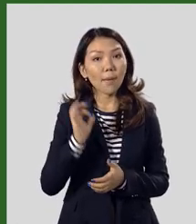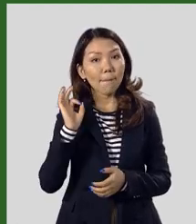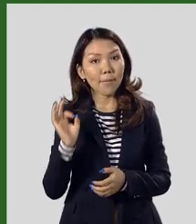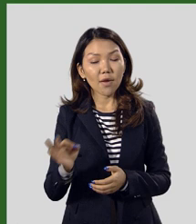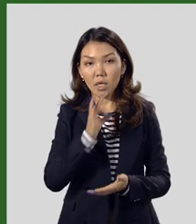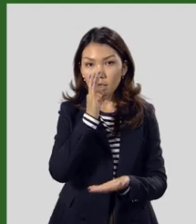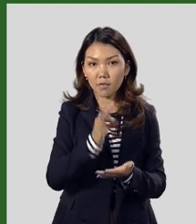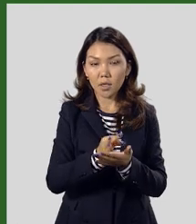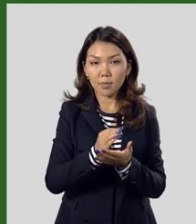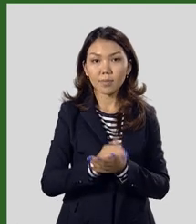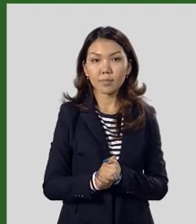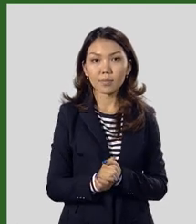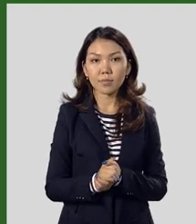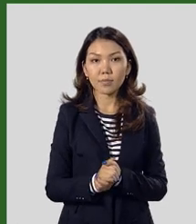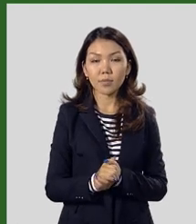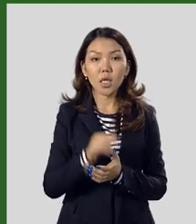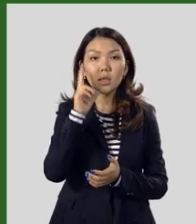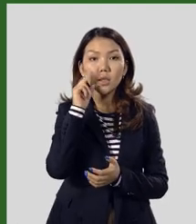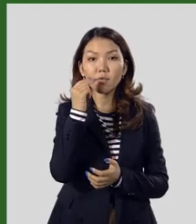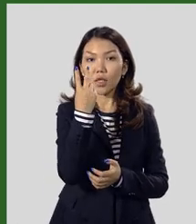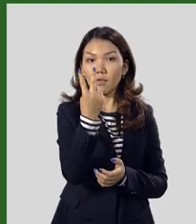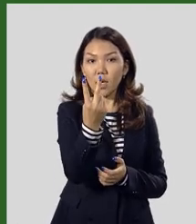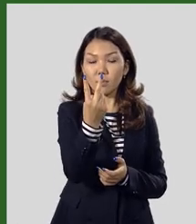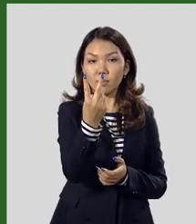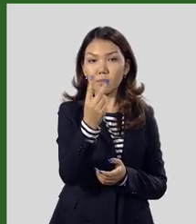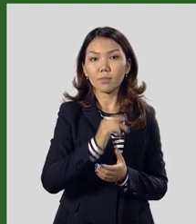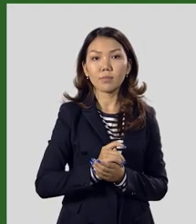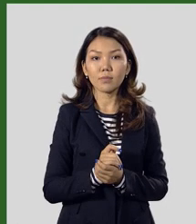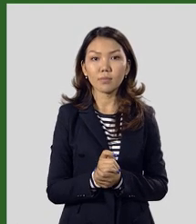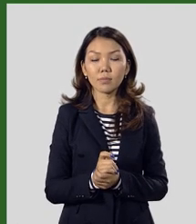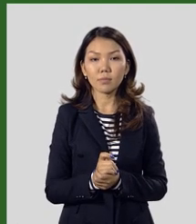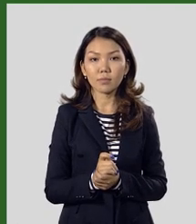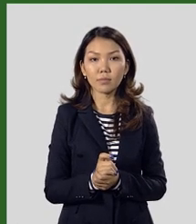Правильный ответ под цифрой 2.